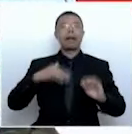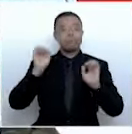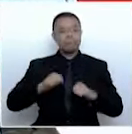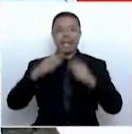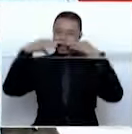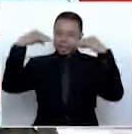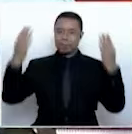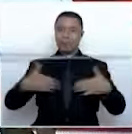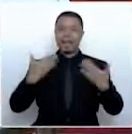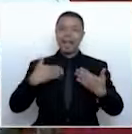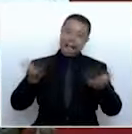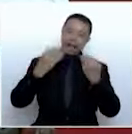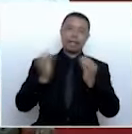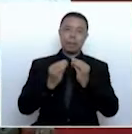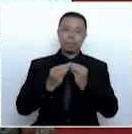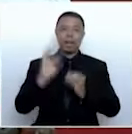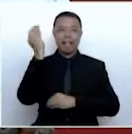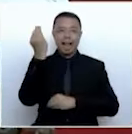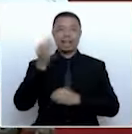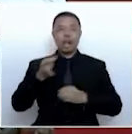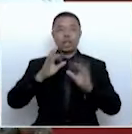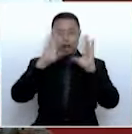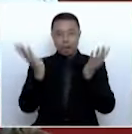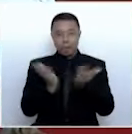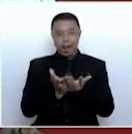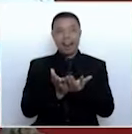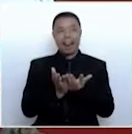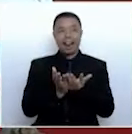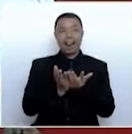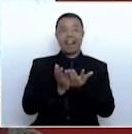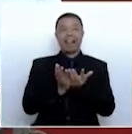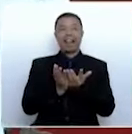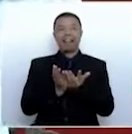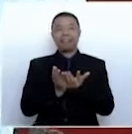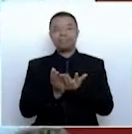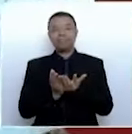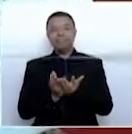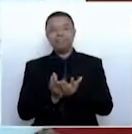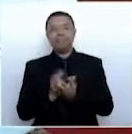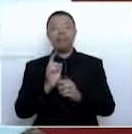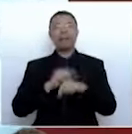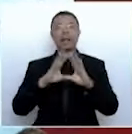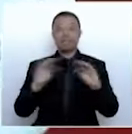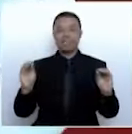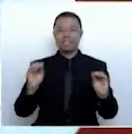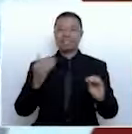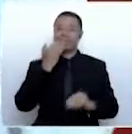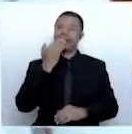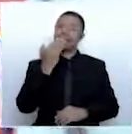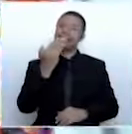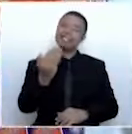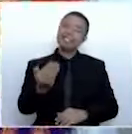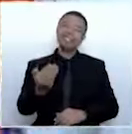bisa tersenyum bahagia. Mari kita wujudkan Jakarta kota global. Waktu di warung habis. Ada Bolela. Waktu yuk, warga Jakarta. Mohon maaf.